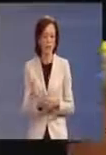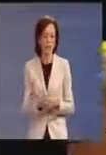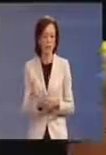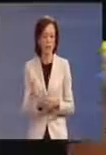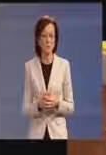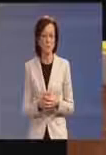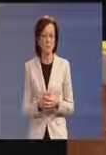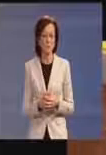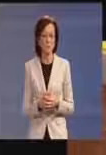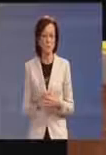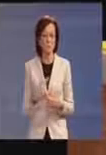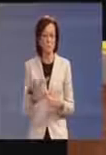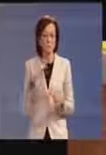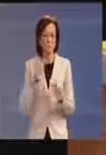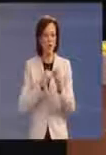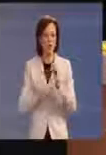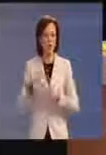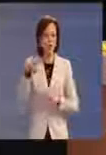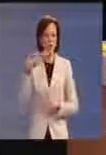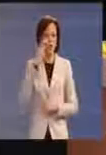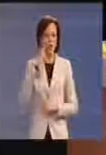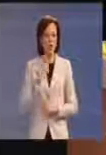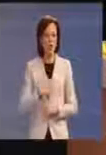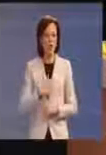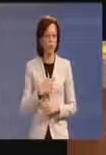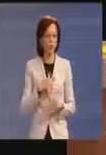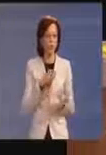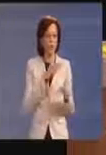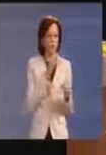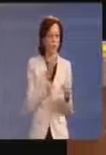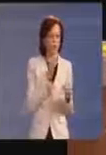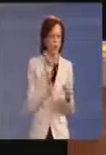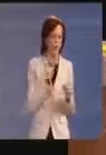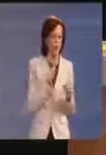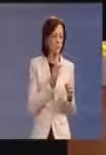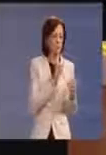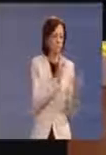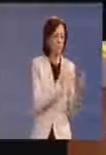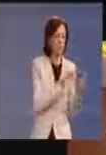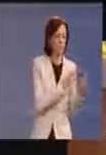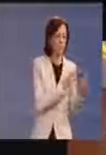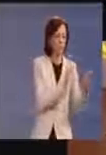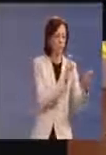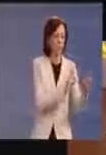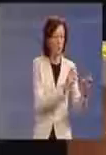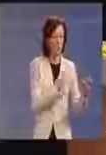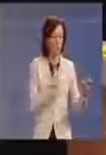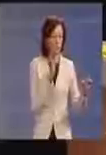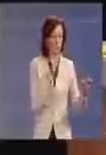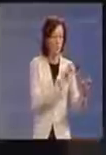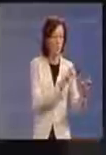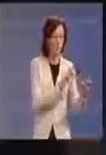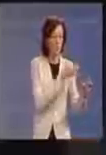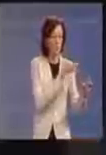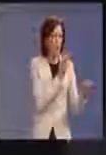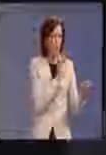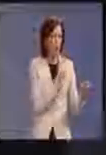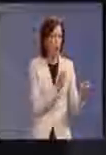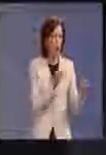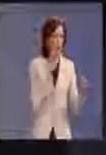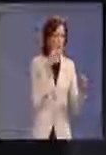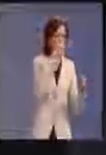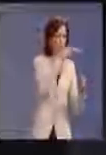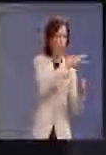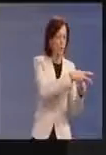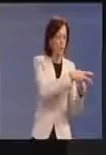Uns erreichte immer ein Notruf, dass eine Dame am Ufer der Glan sitzt und als ich dann dort eingetroffen bin, ist sie eben in die Glan gesprungen